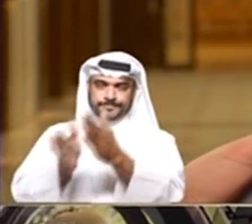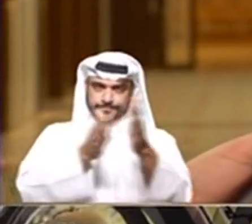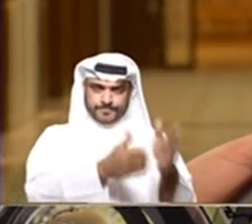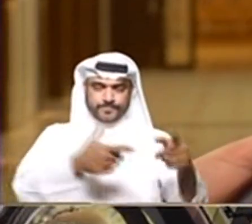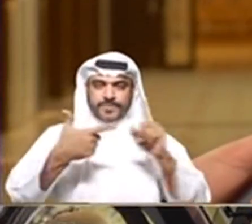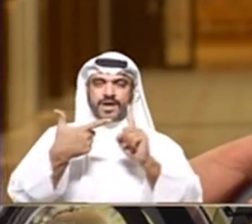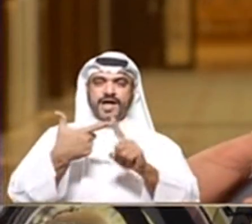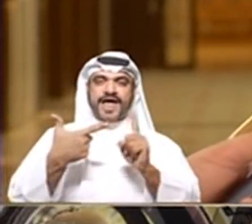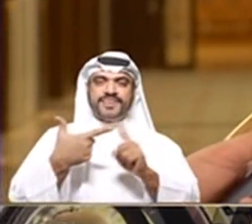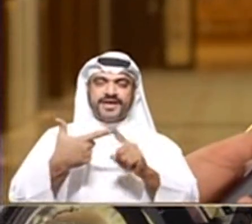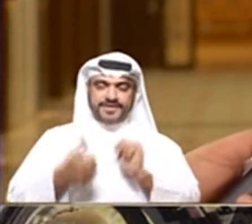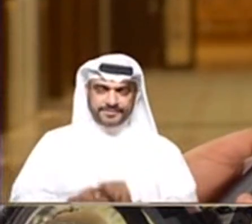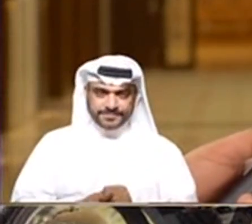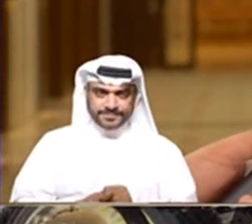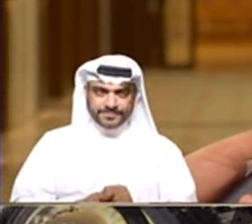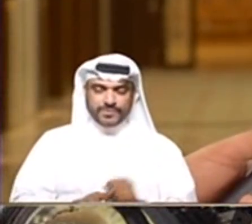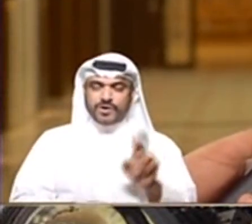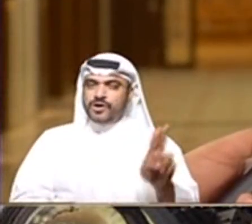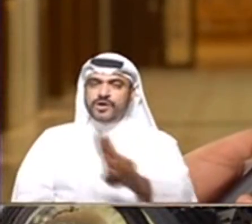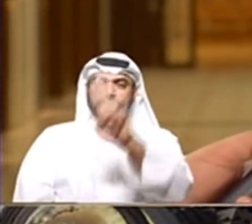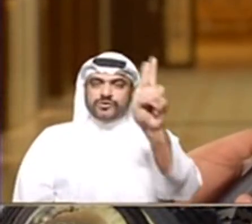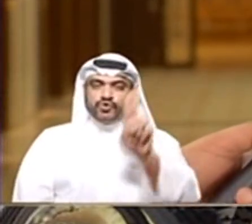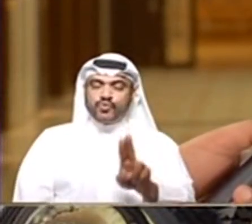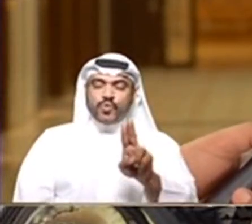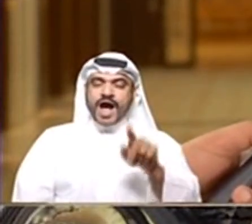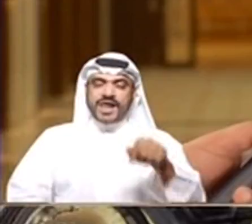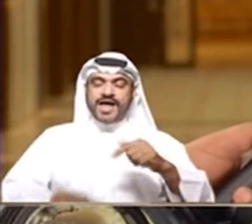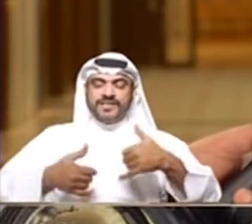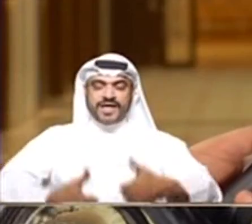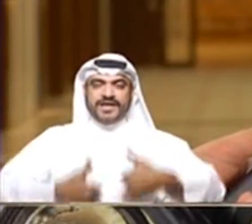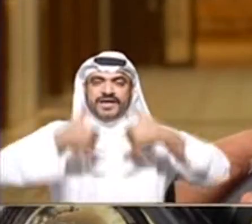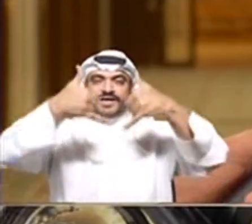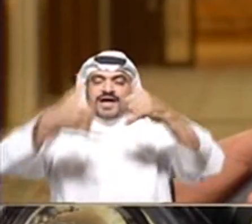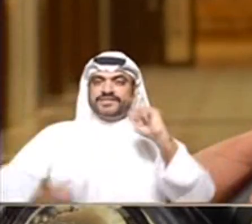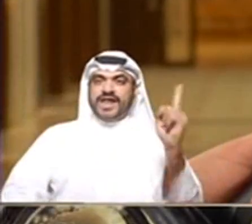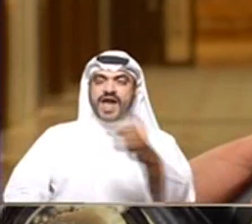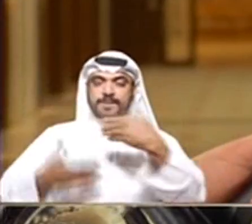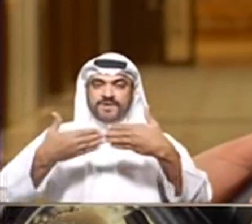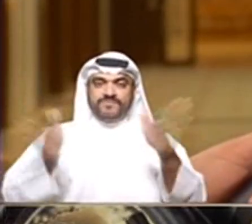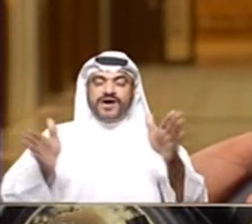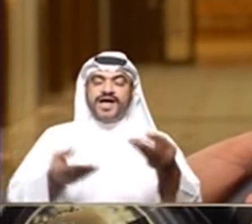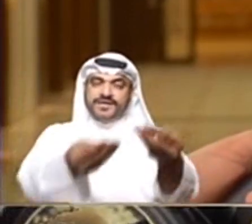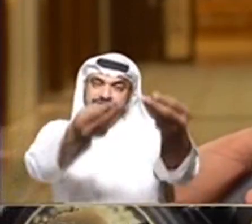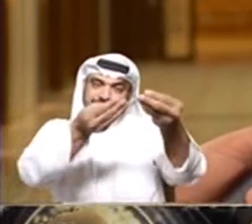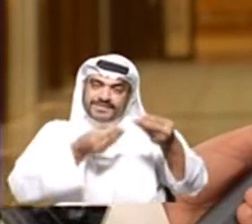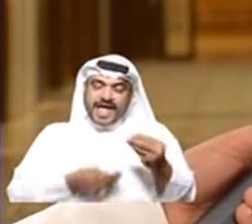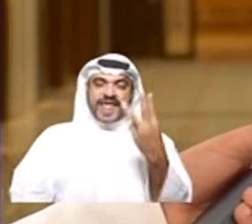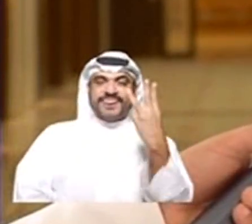الثانية فيما يتعلق في سؤالكم على افتتاح كأس العالم، نعم هناك 3 دعوات وجهت.